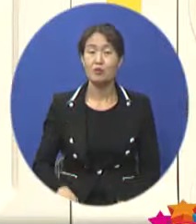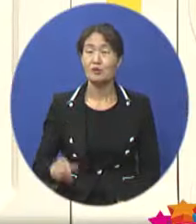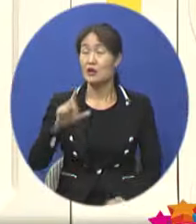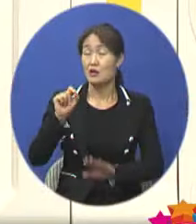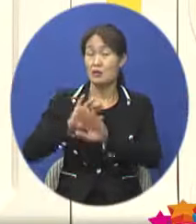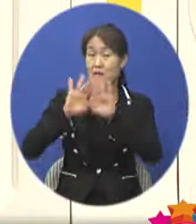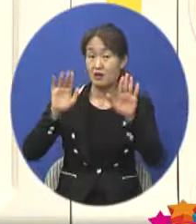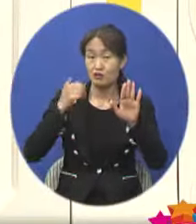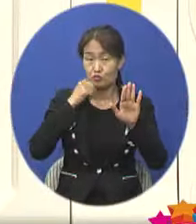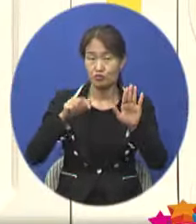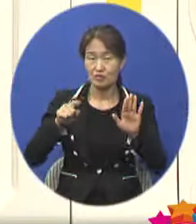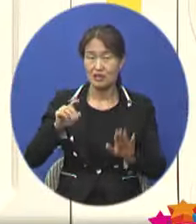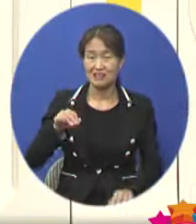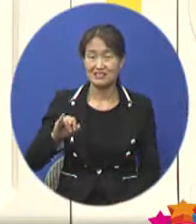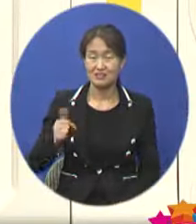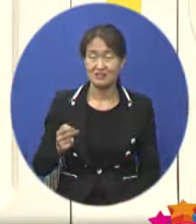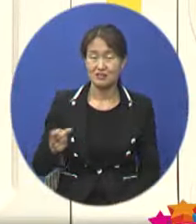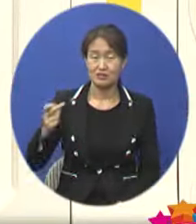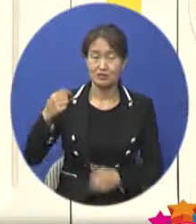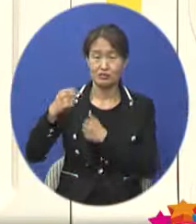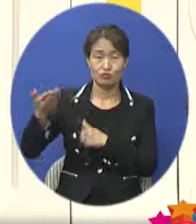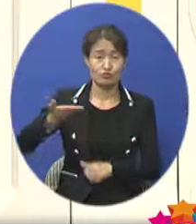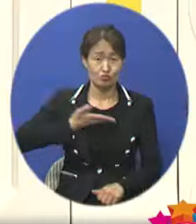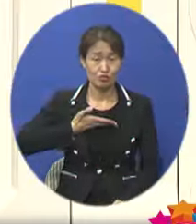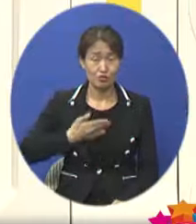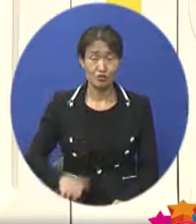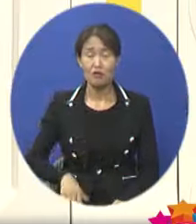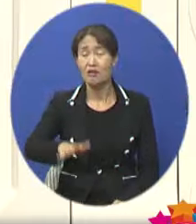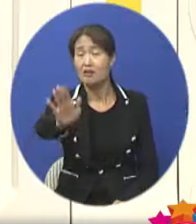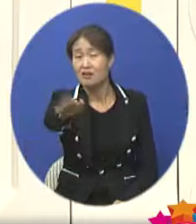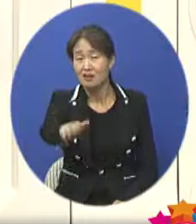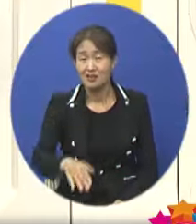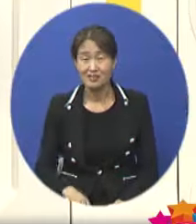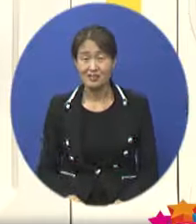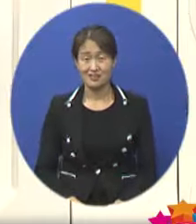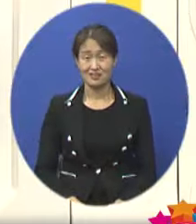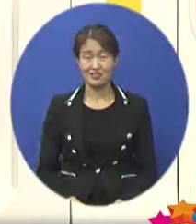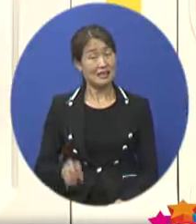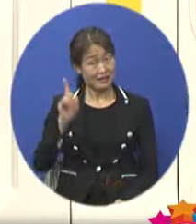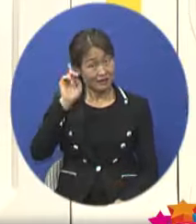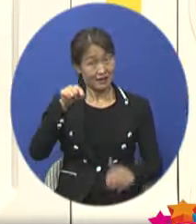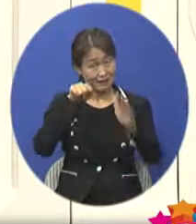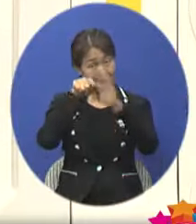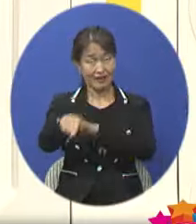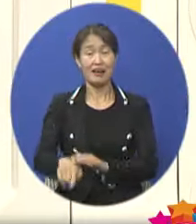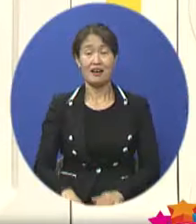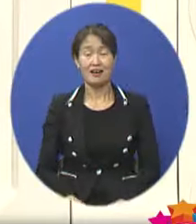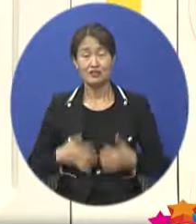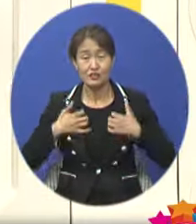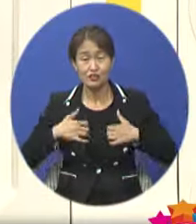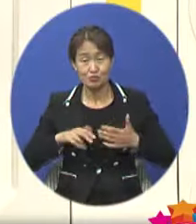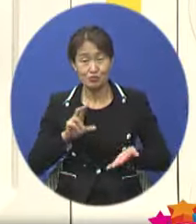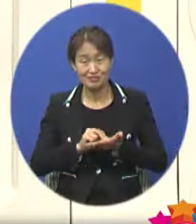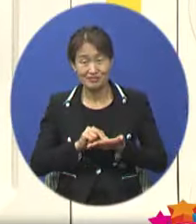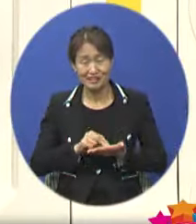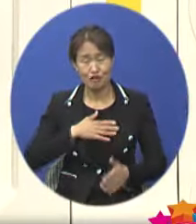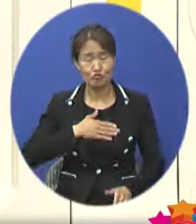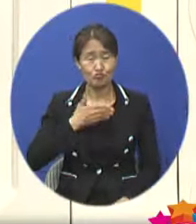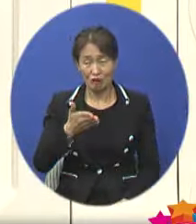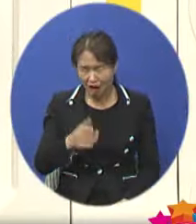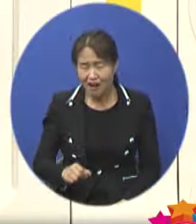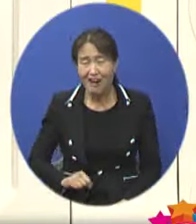있는 그쵸? 강진 형님이 다 가르쳐 준 거예요. 어 그래요? 도영아, 도영아, 저 내일은 가서 이 노 이걸로 퀴즈를 내라. 그래가 다 가르쳐 준. 아